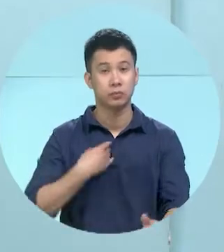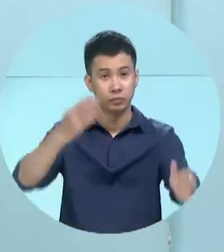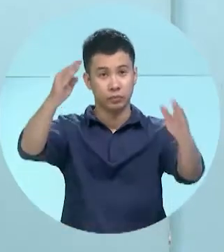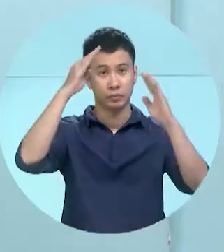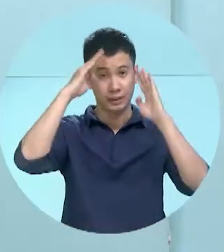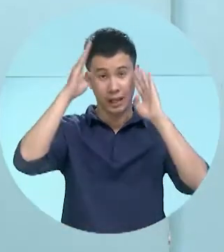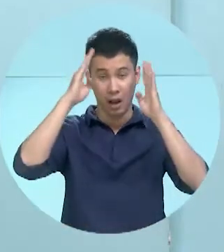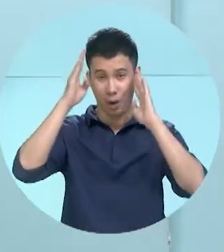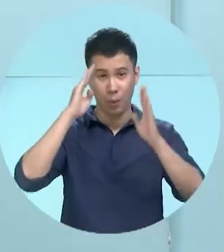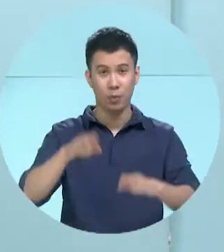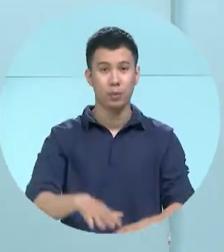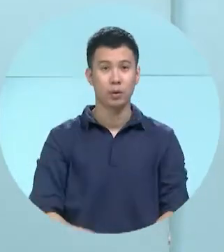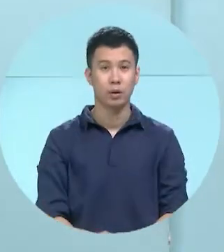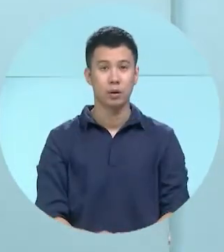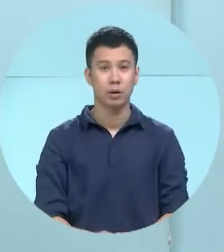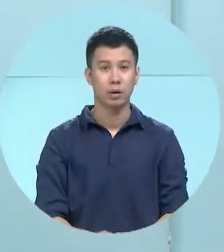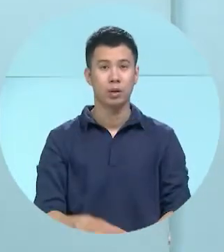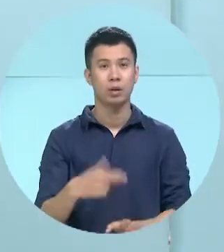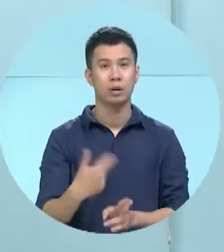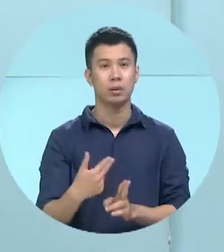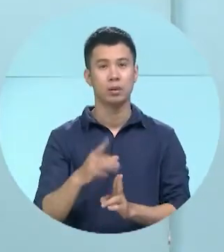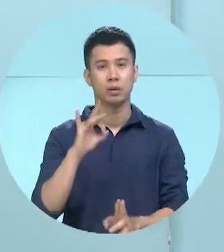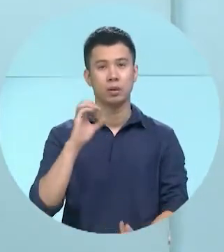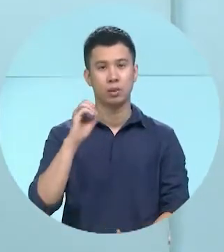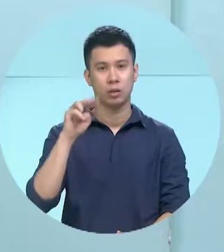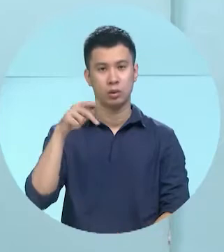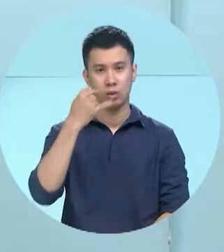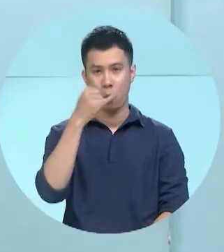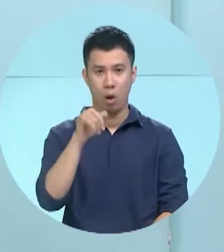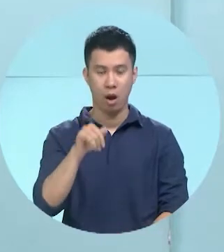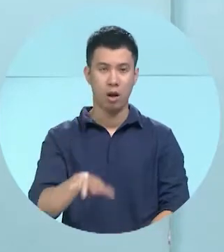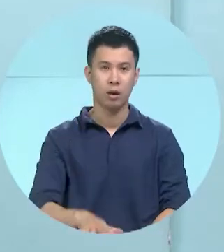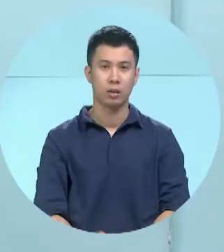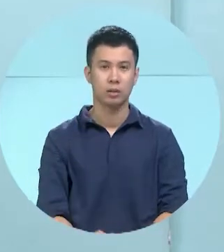Chào các bạn, mình tên là Hoàng.